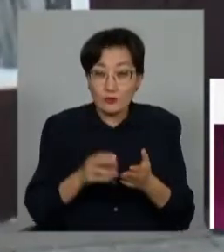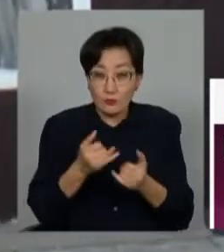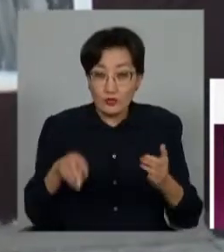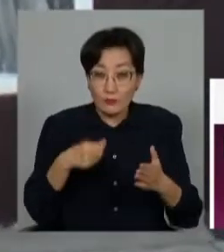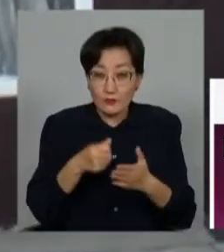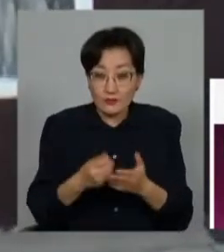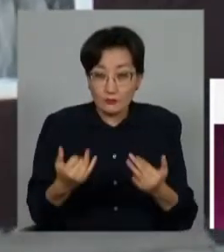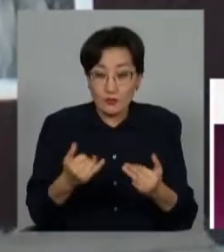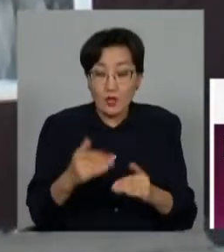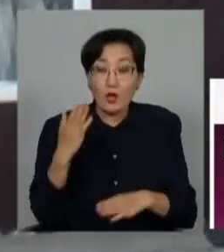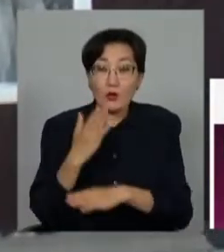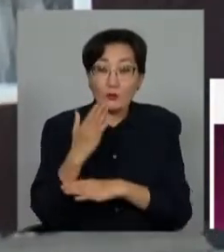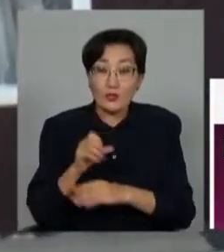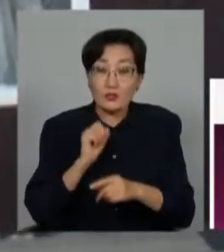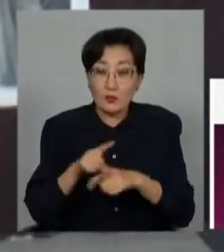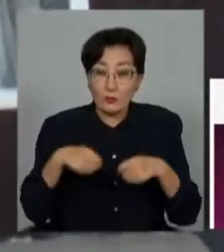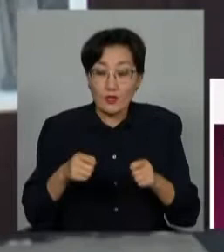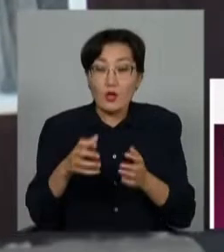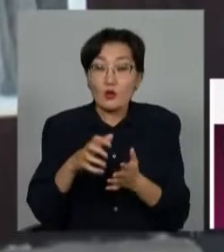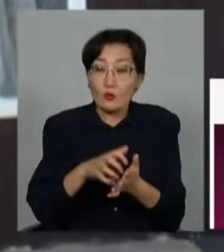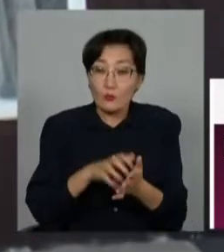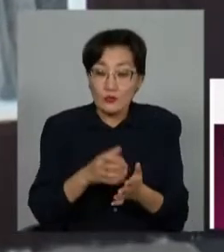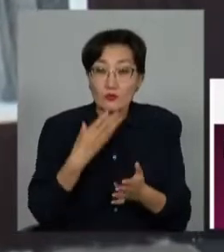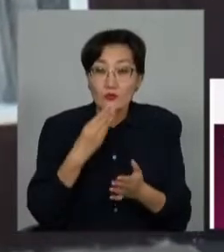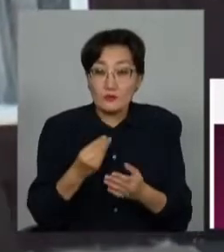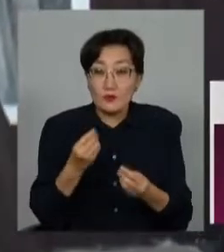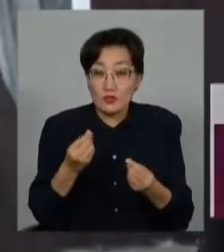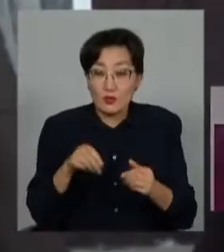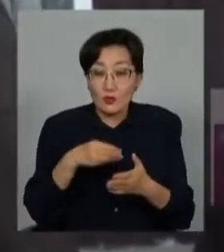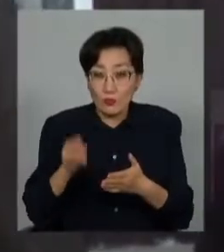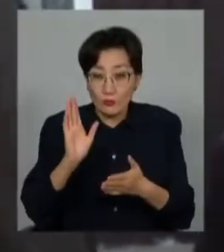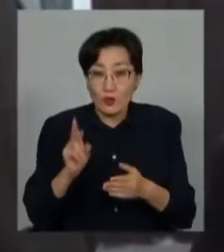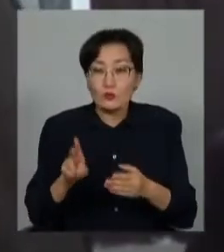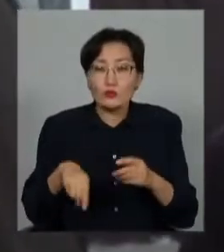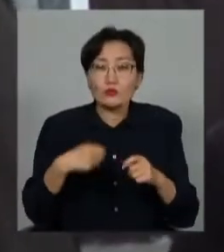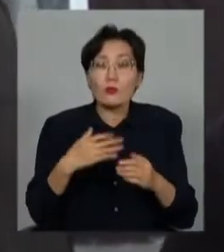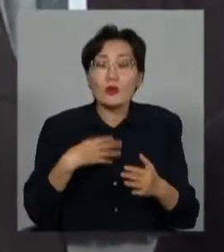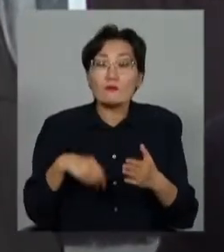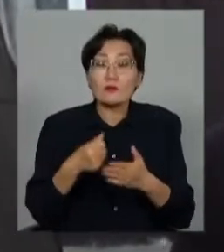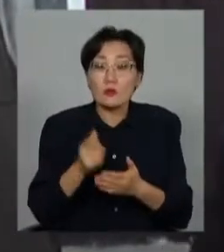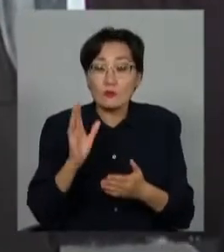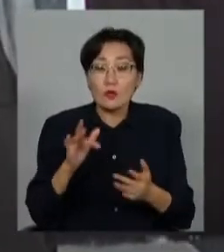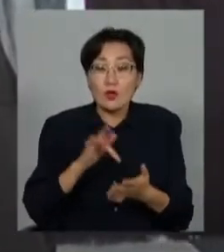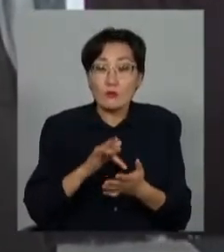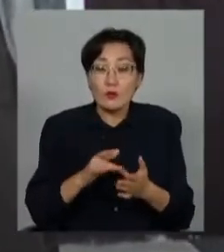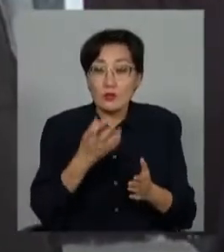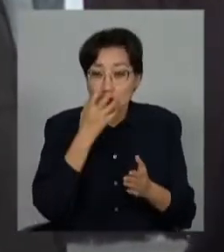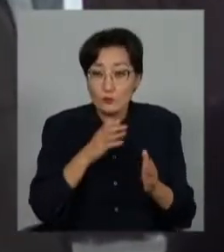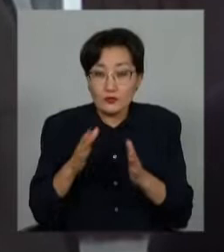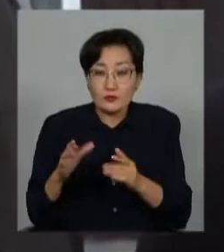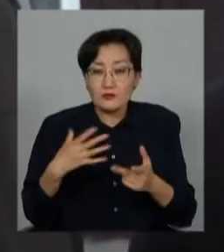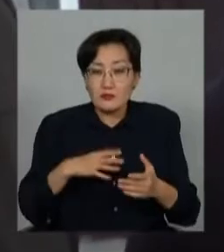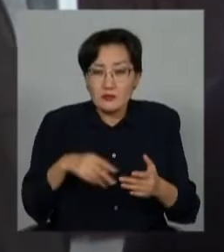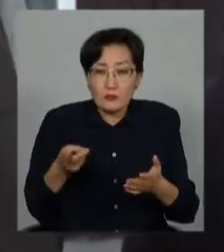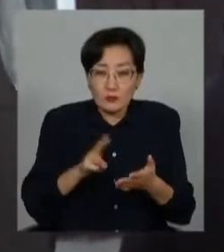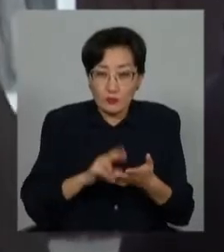бердім. Енді міне отынға тапсырыс бердім. Көмір де өз ақшама аламын. Менің шығынымды кім өтейді? Мен орталық жылыту жүйесіне сонда не үшін